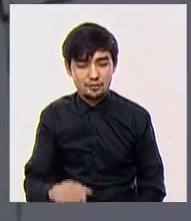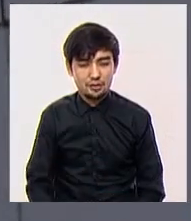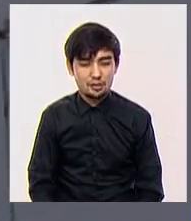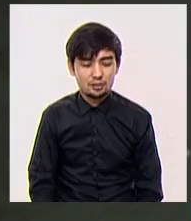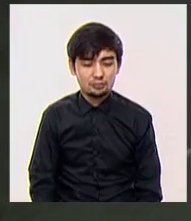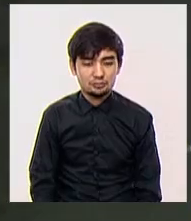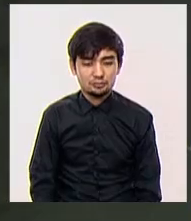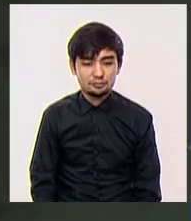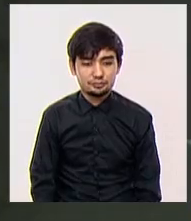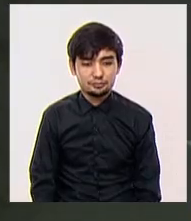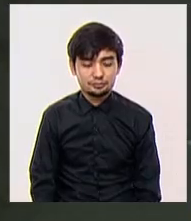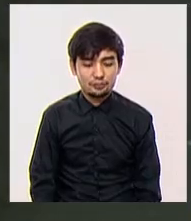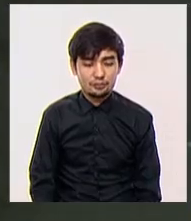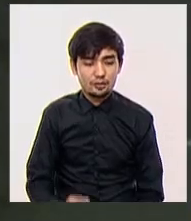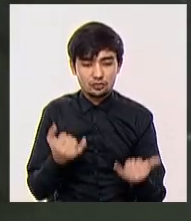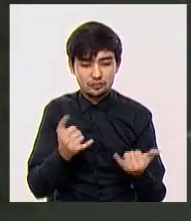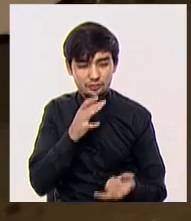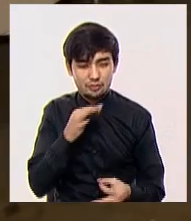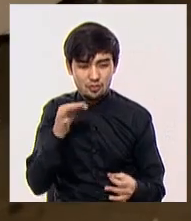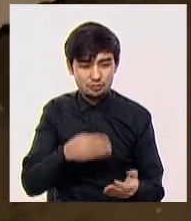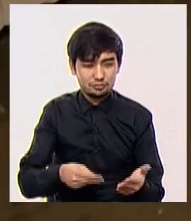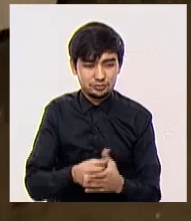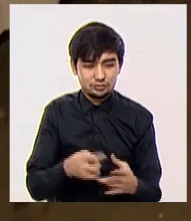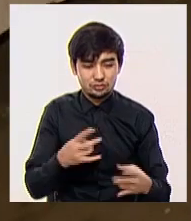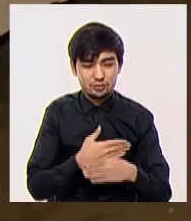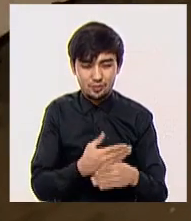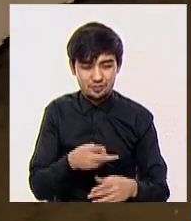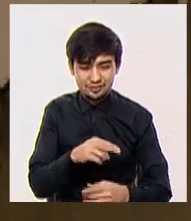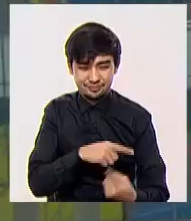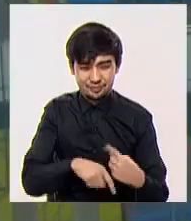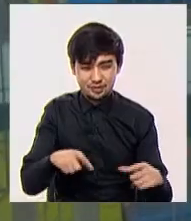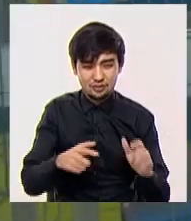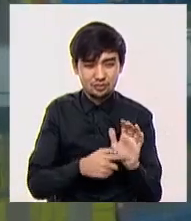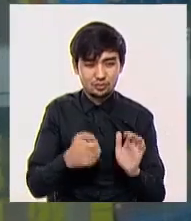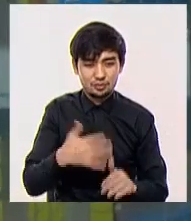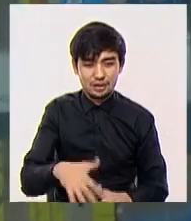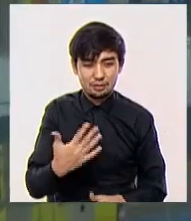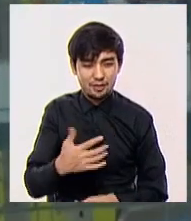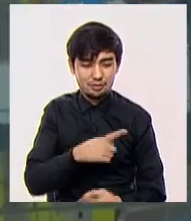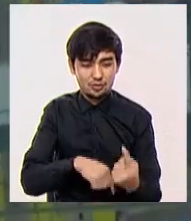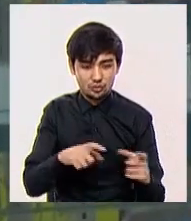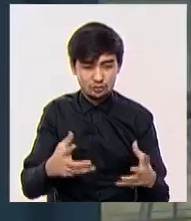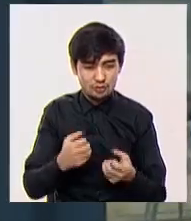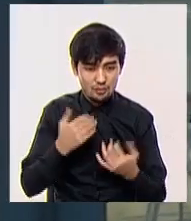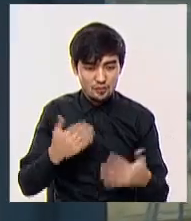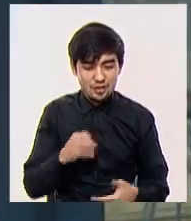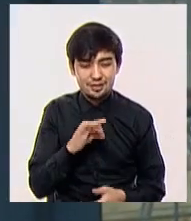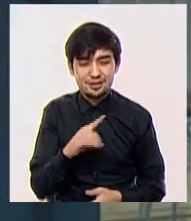хорошо? На данный момент компенсации получили 755 предпринимателей из